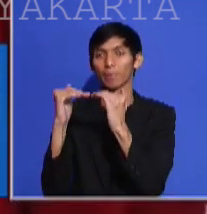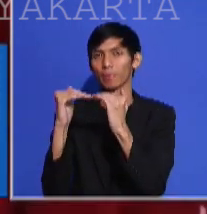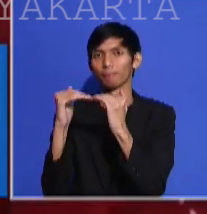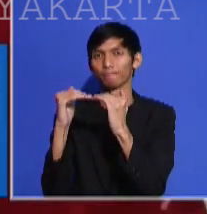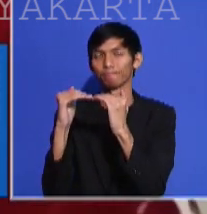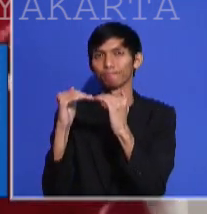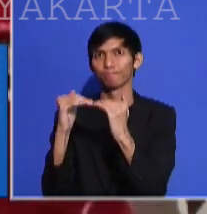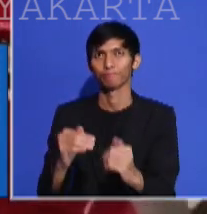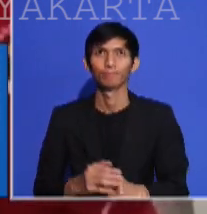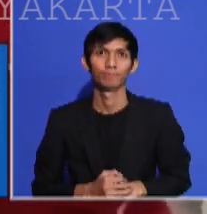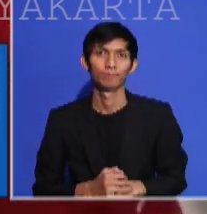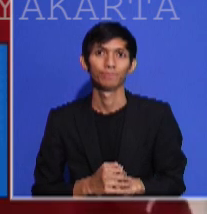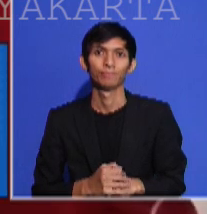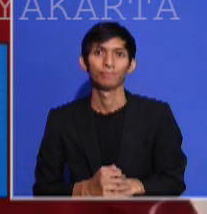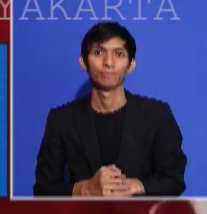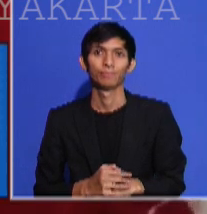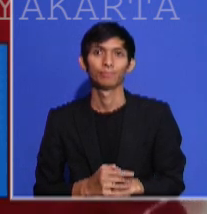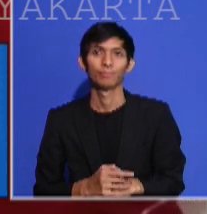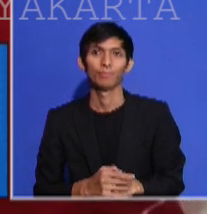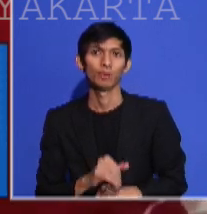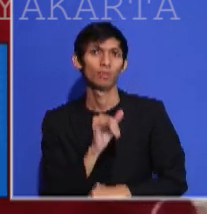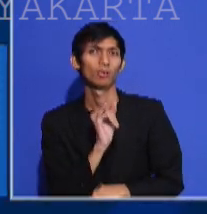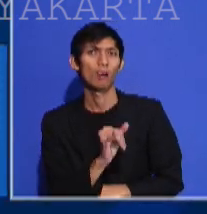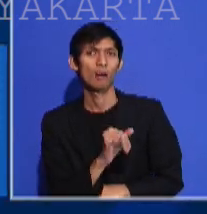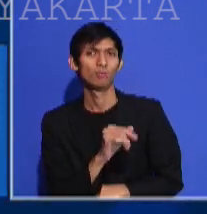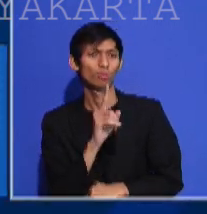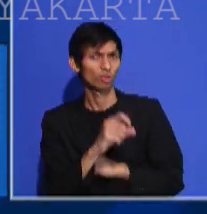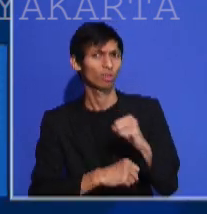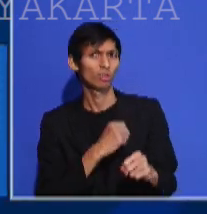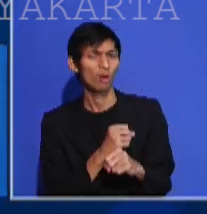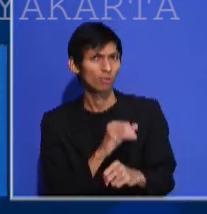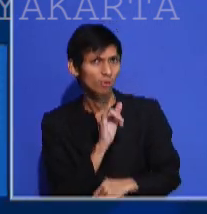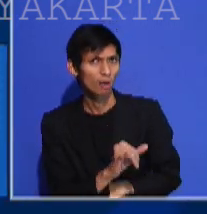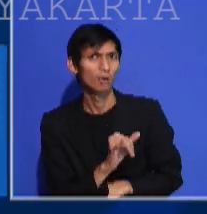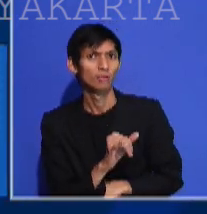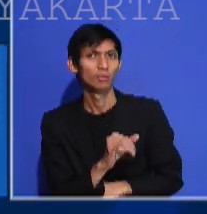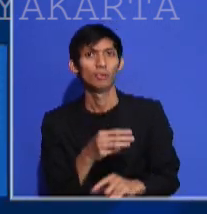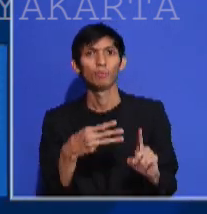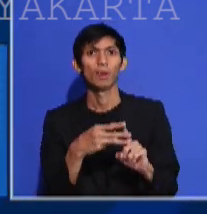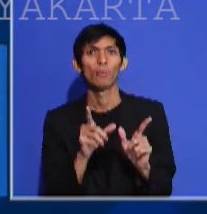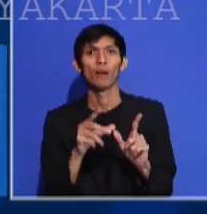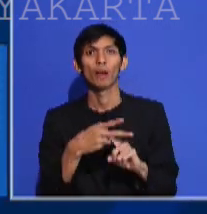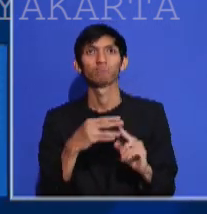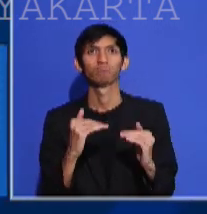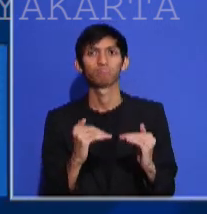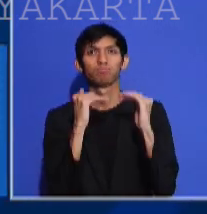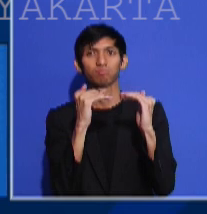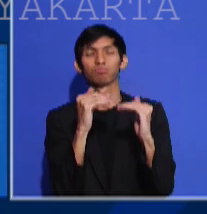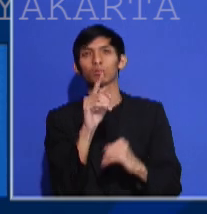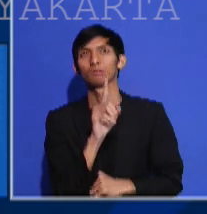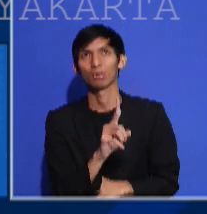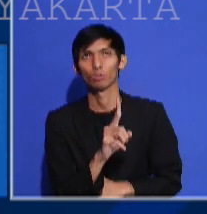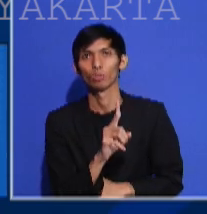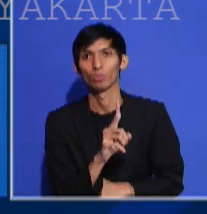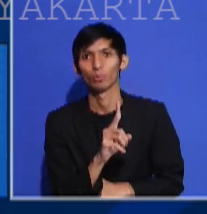terakhir sekarang ini Oke artinya sudah 1 tahun ya di per teras di eor